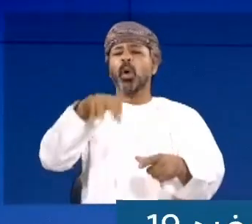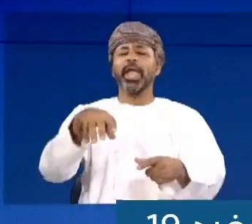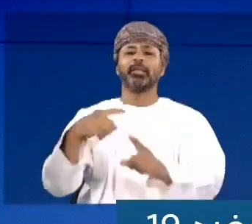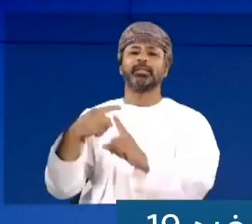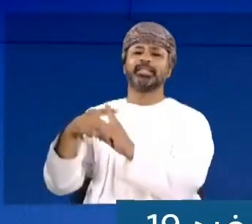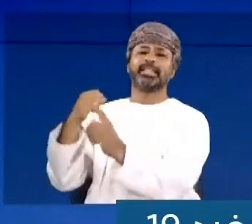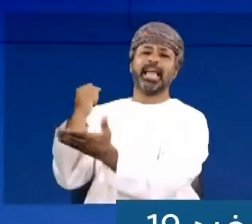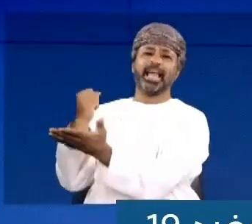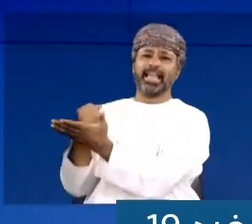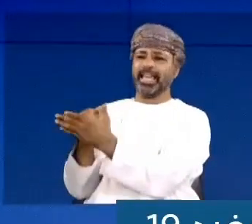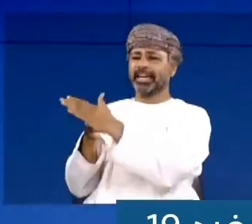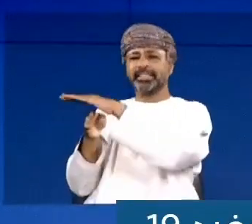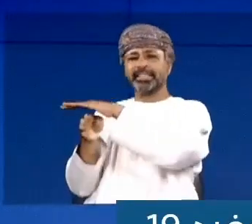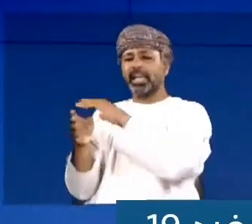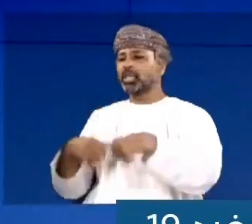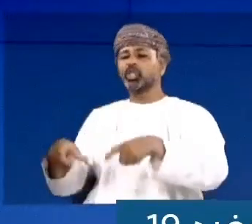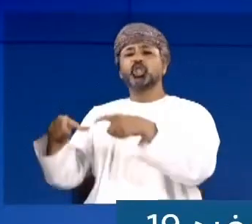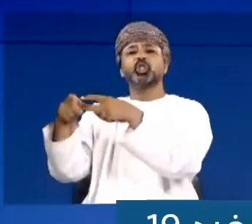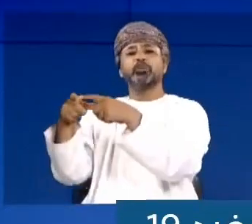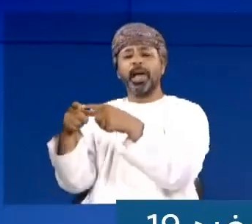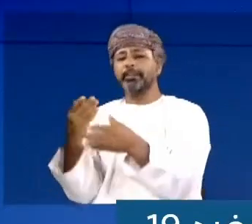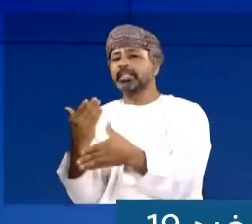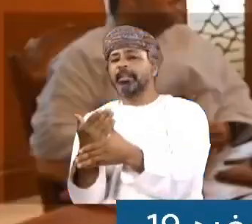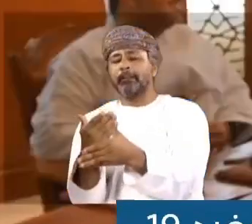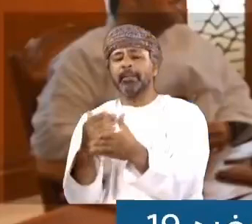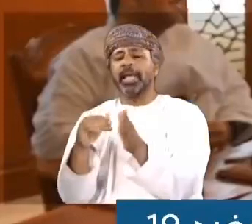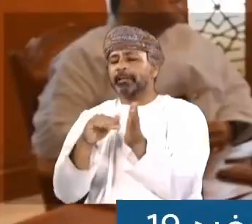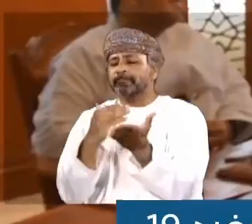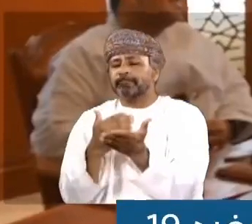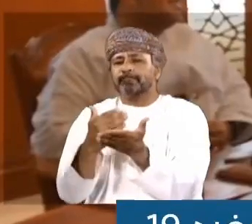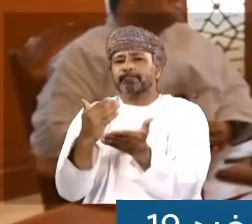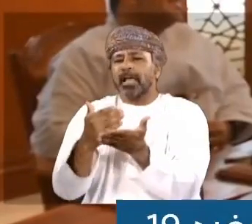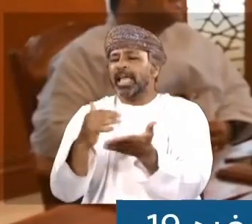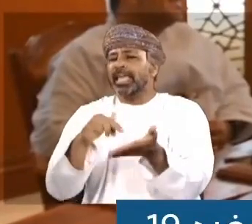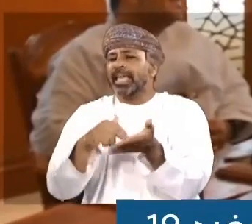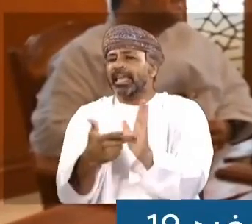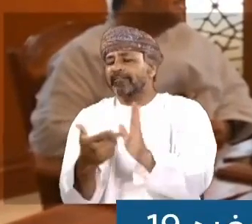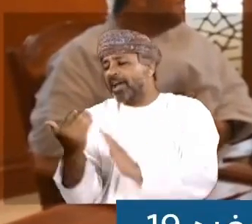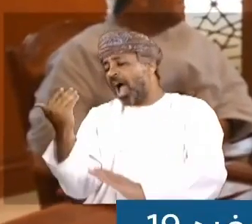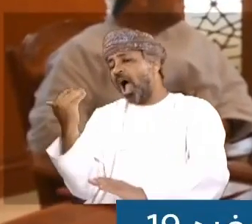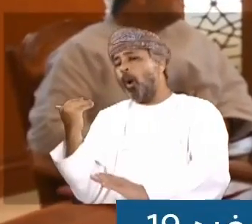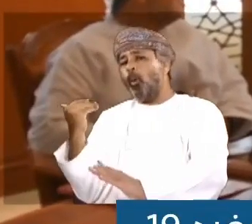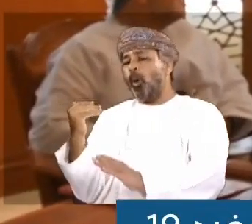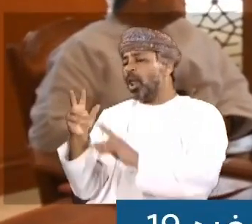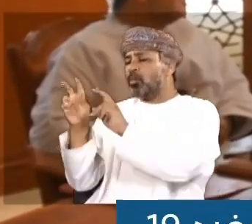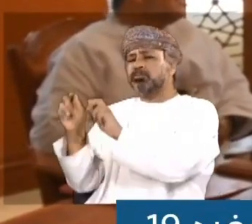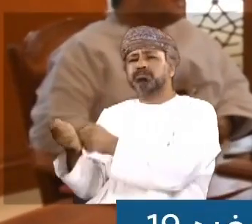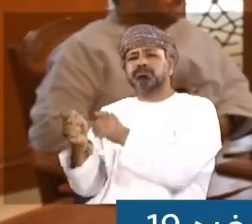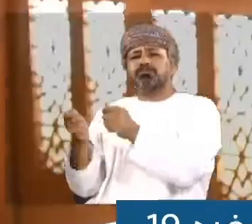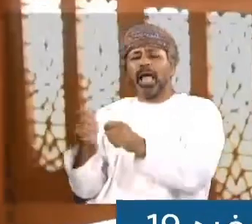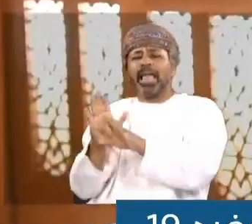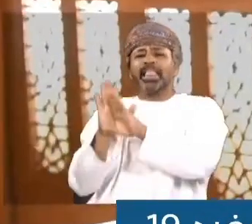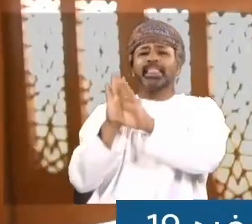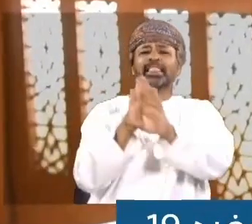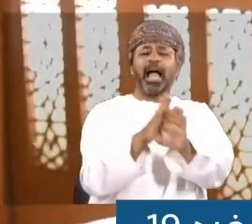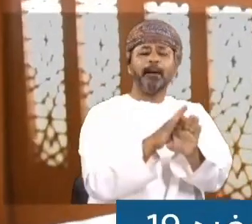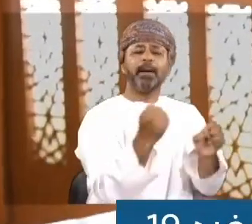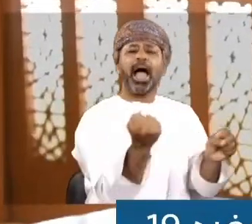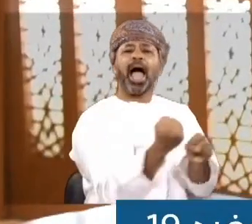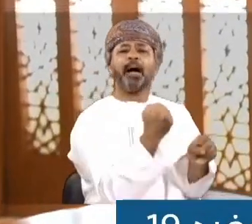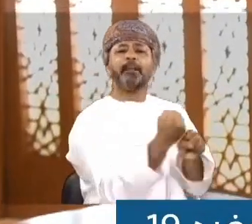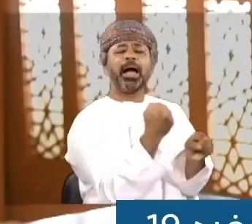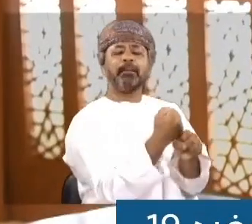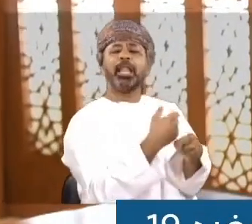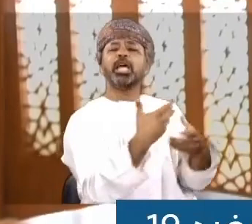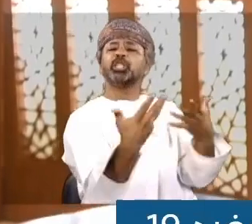الداخلية. وقد استعرضت اللجنة الإجراءات والتدابير الوقائية التي اتخذتها في الفترة الماضية لدعم استدامة أعمال